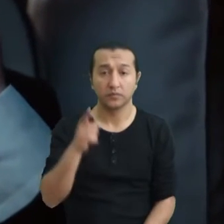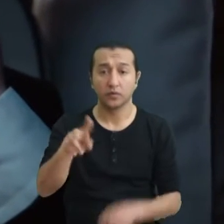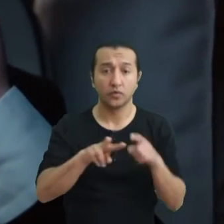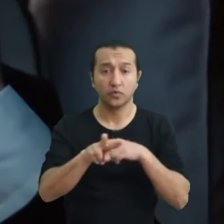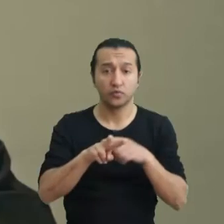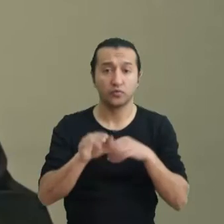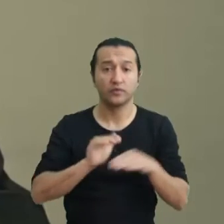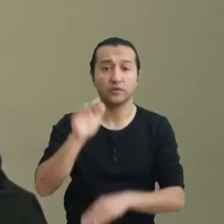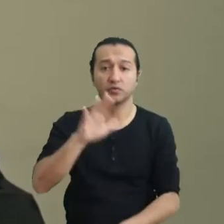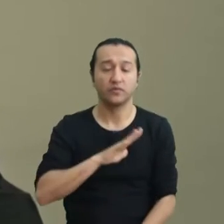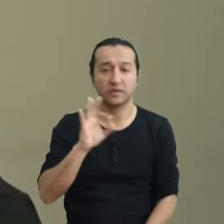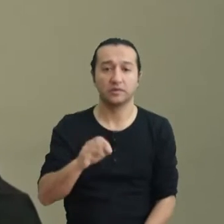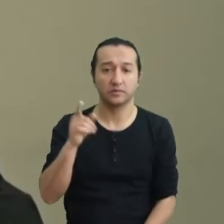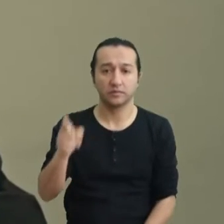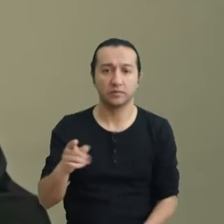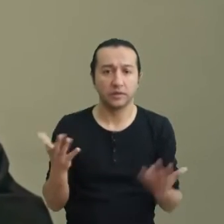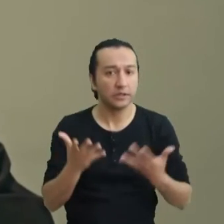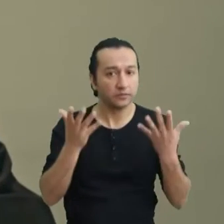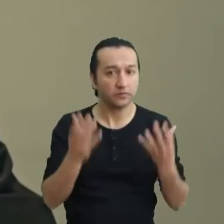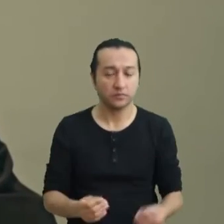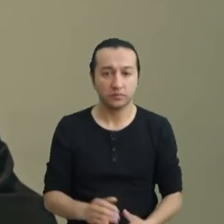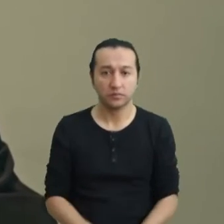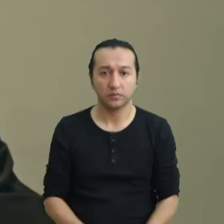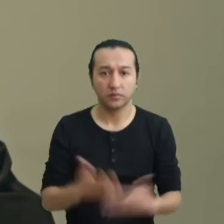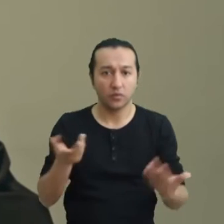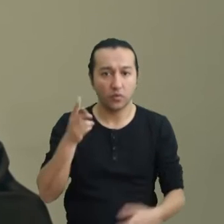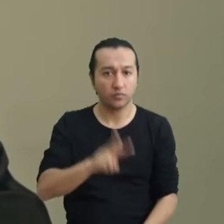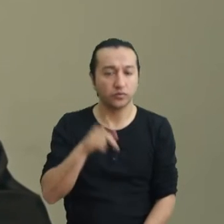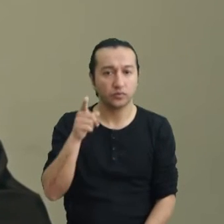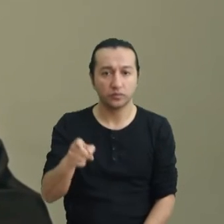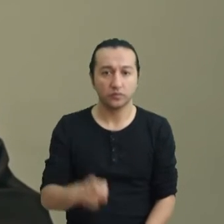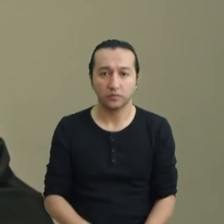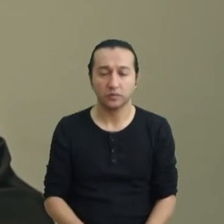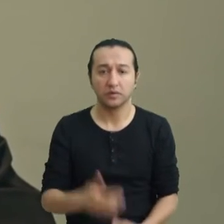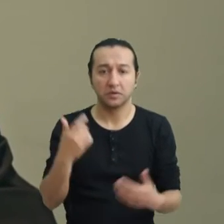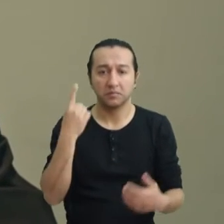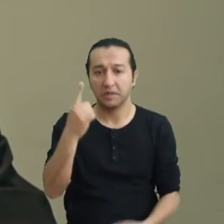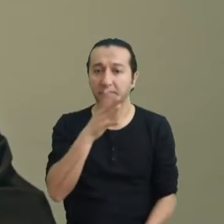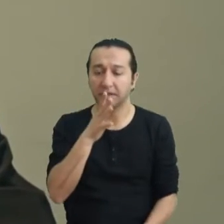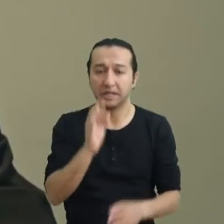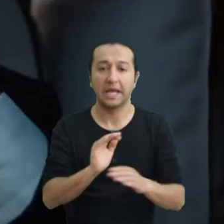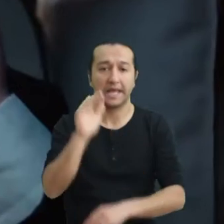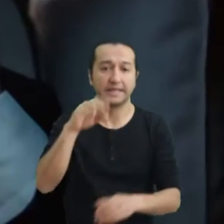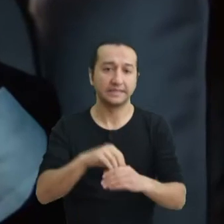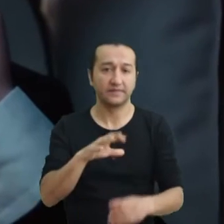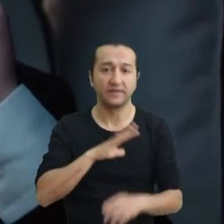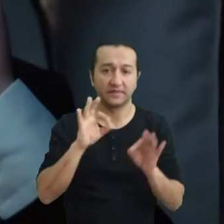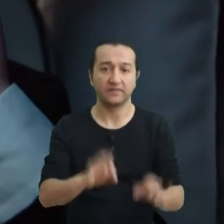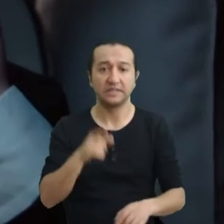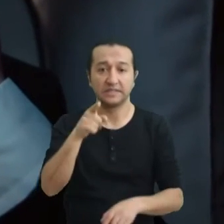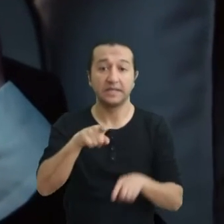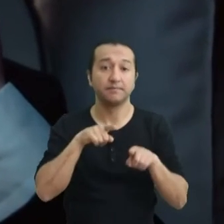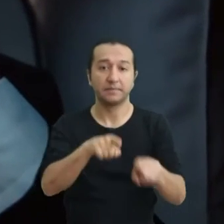Yusuf yaşıyor. Nasıl olur? Hani ölmüştü? Tek bildiğim hayatta. Ve